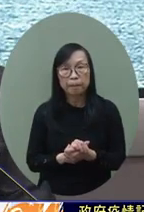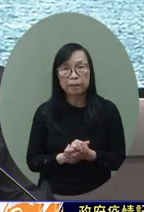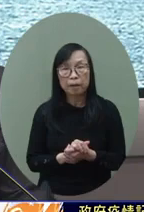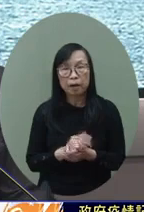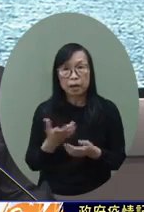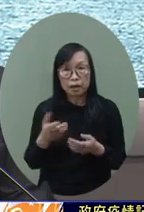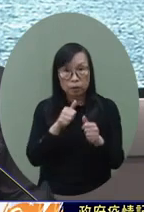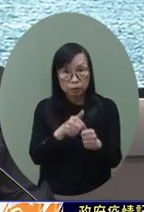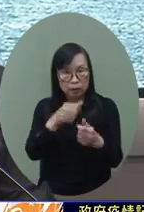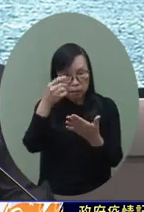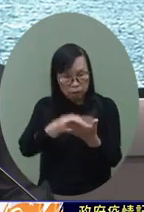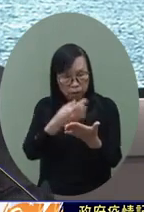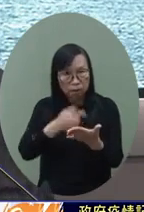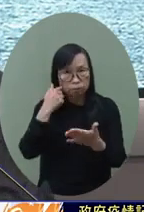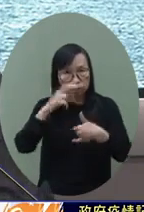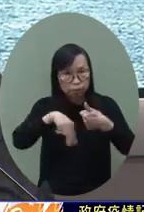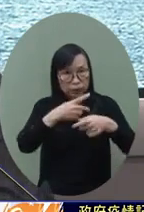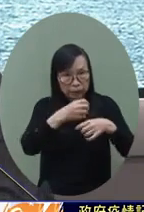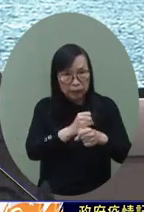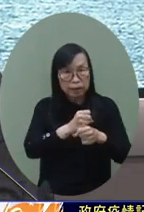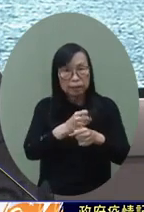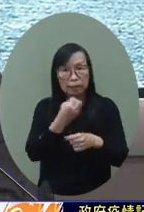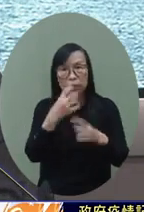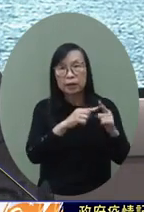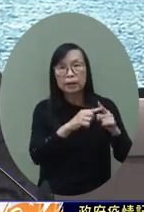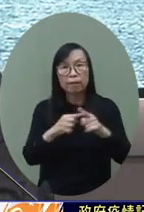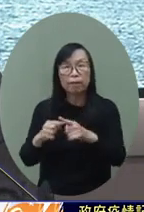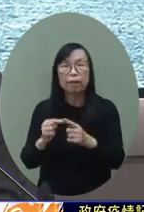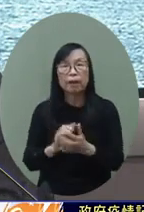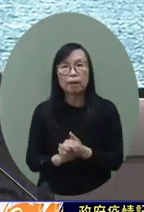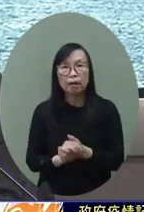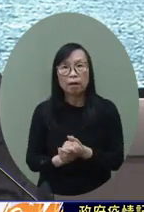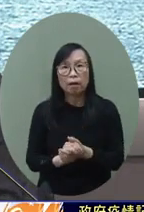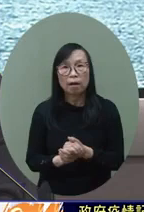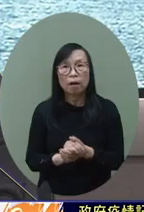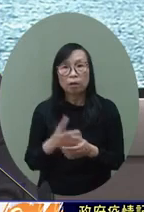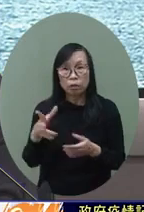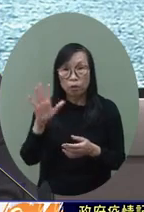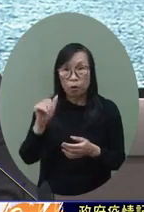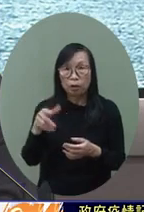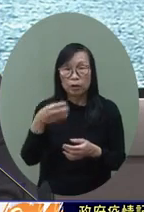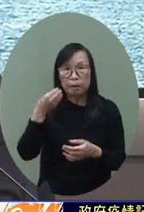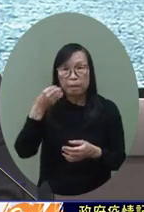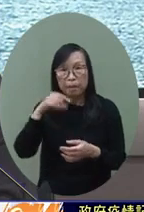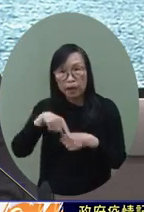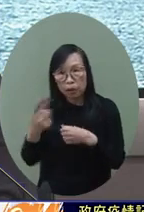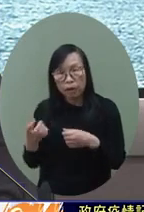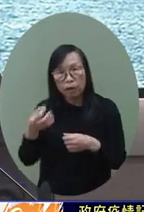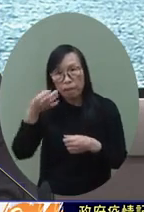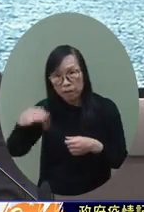要按規定進行強制檢測的市民，亦都可以採用另外一個免費檢測途